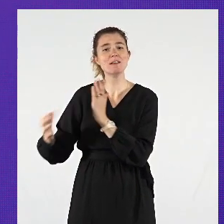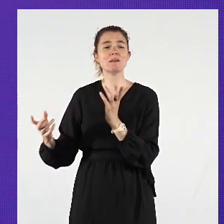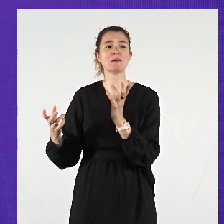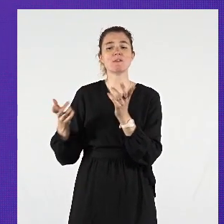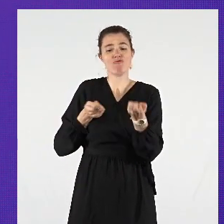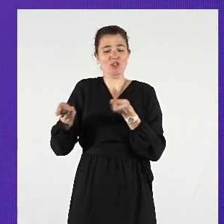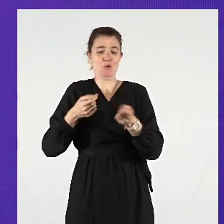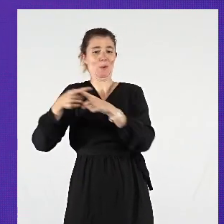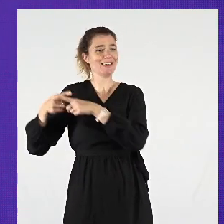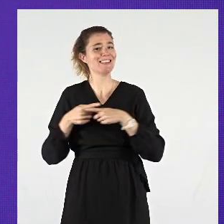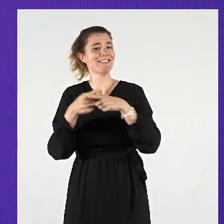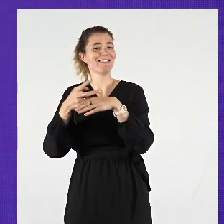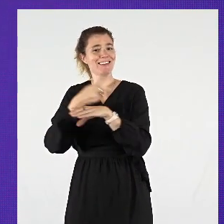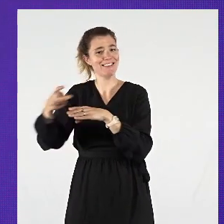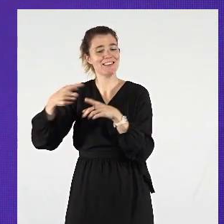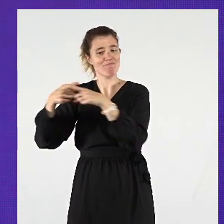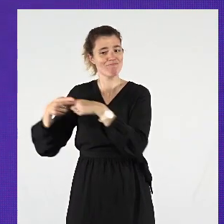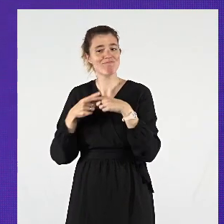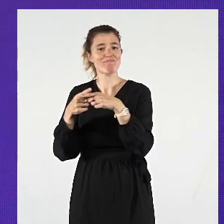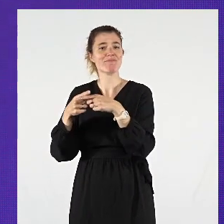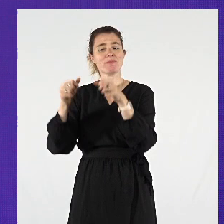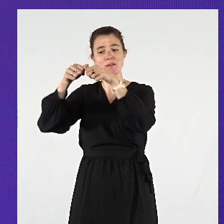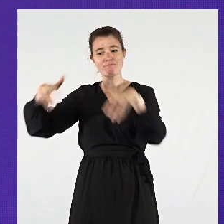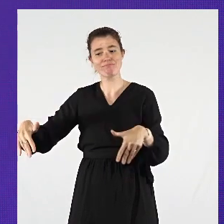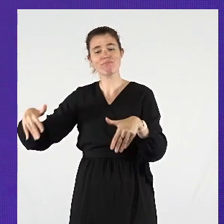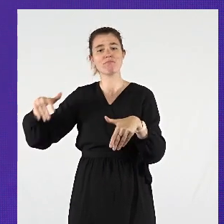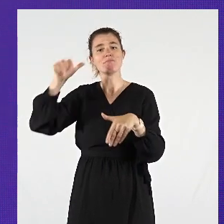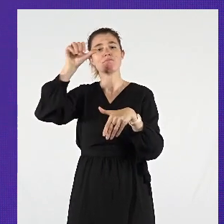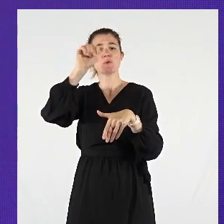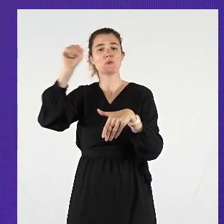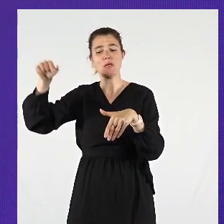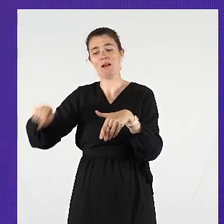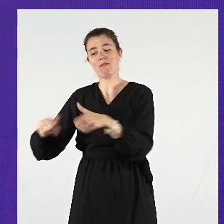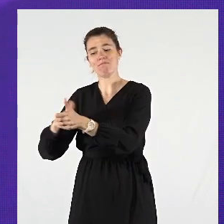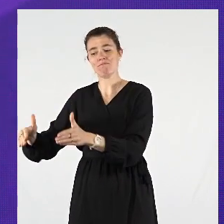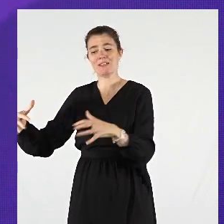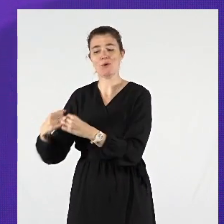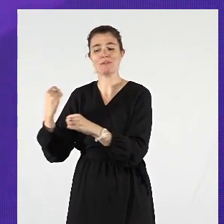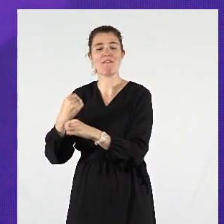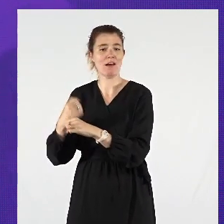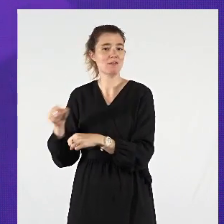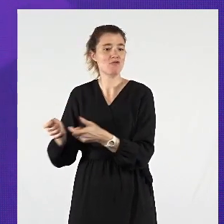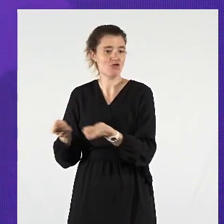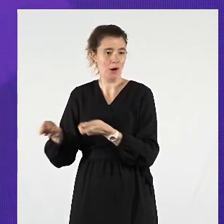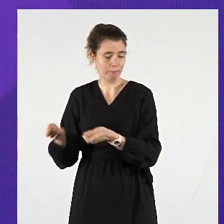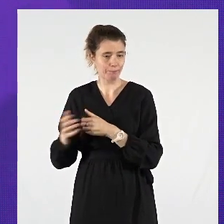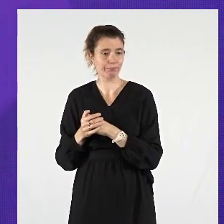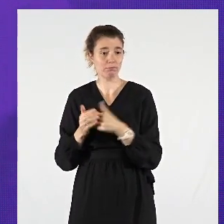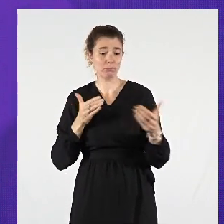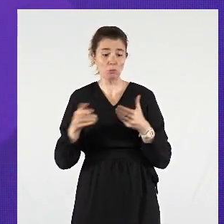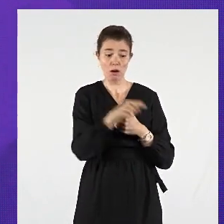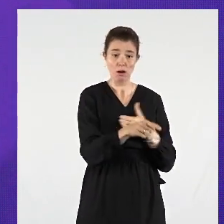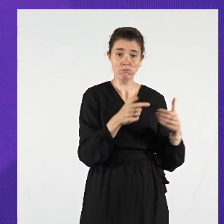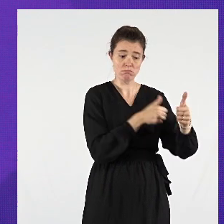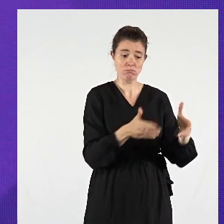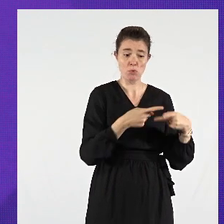risques par la branche accident de travail de l'assurance maladie, par les CARSAT, tandis que dans le secteur public, les établissements publics